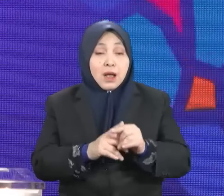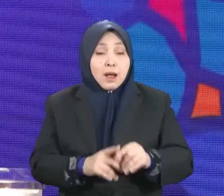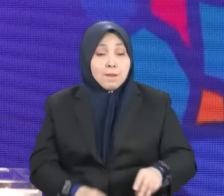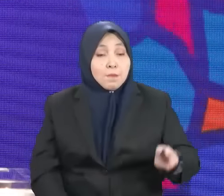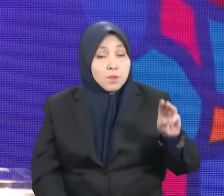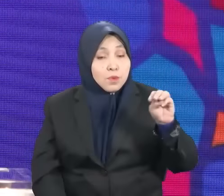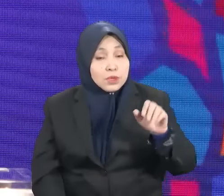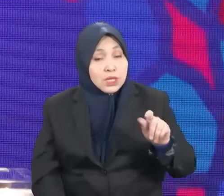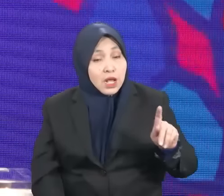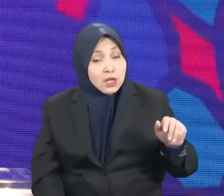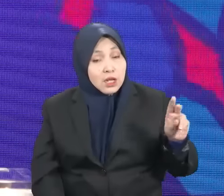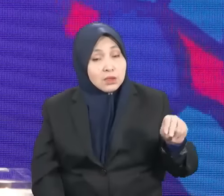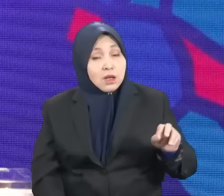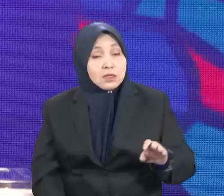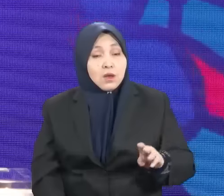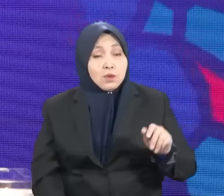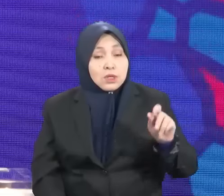Safari lama dan